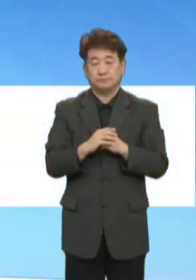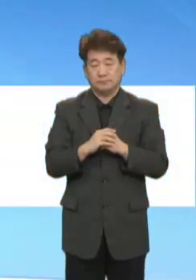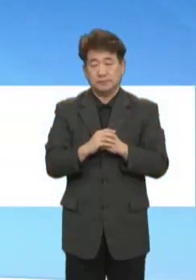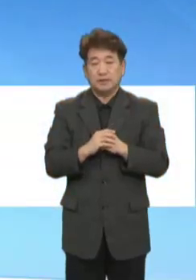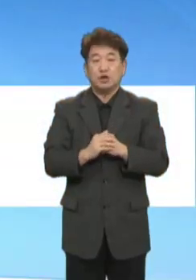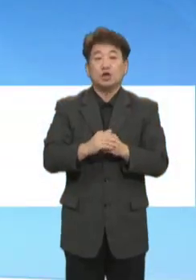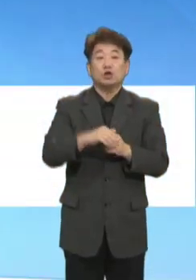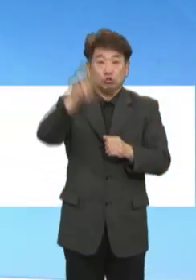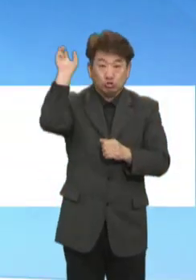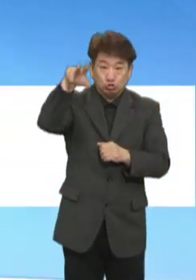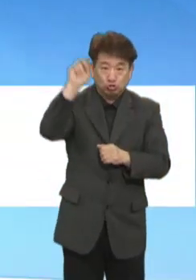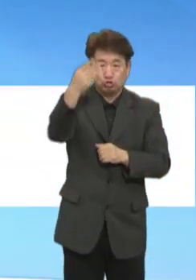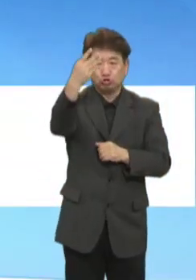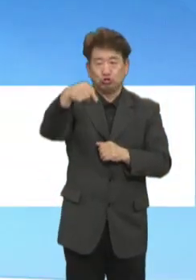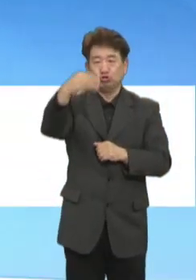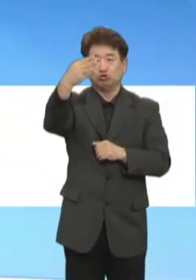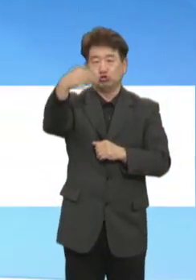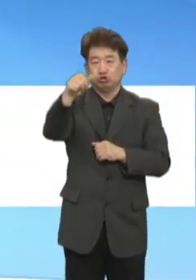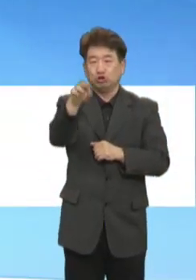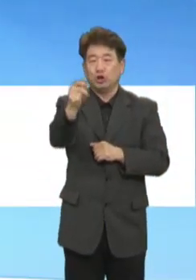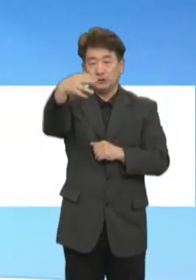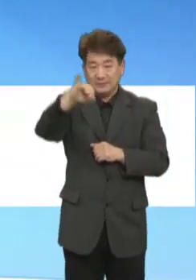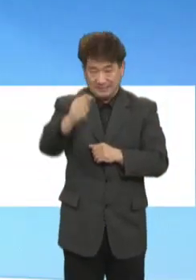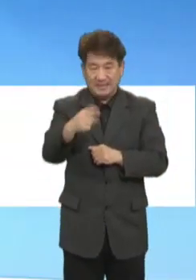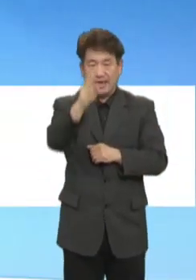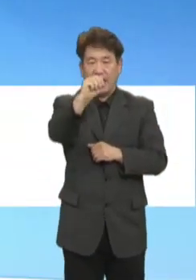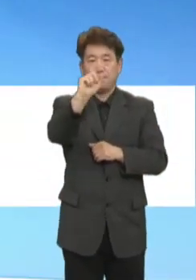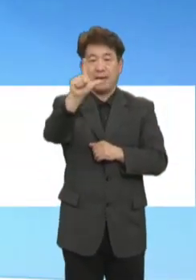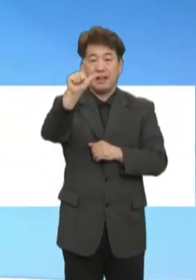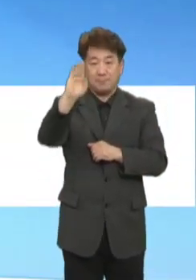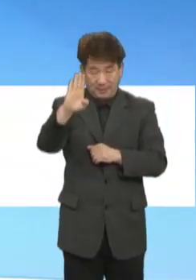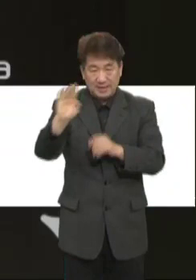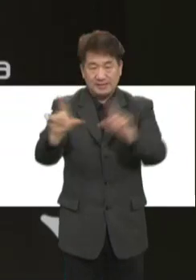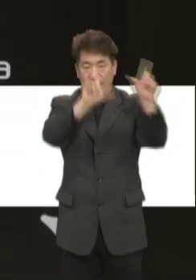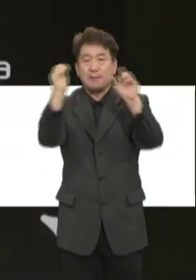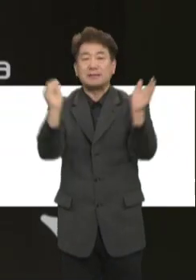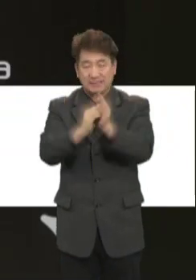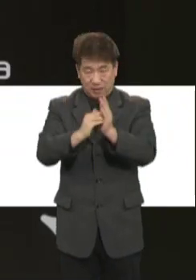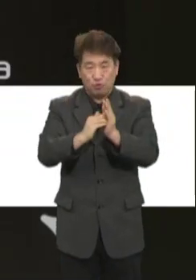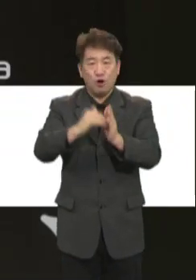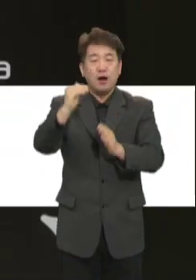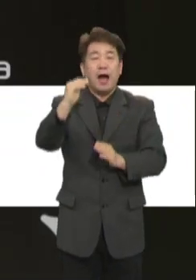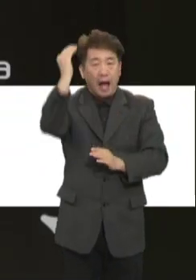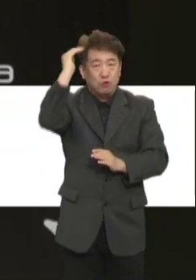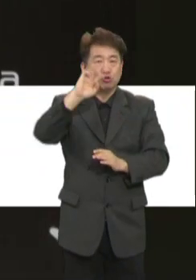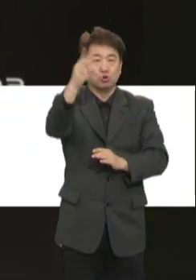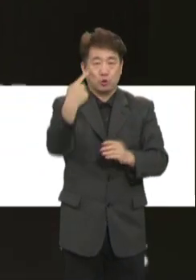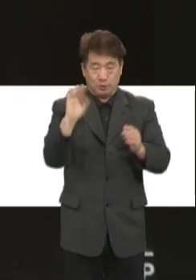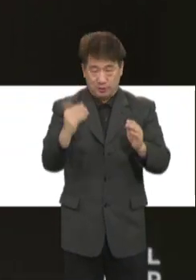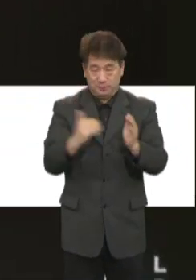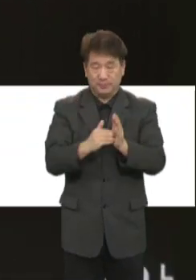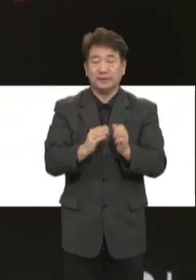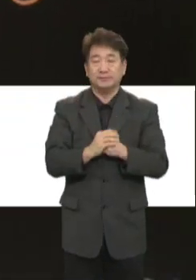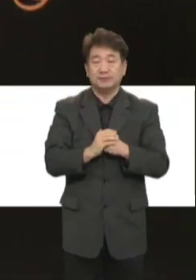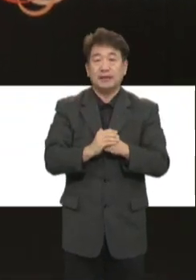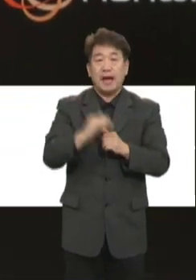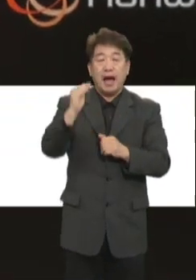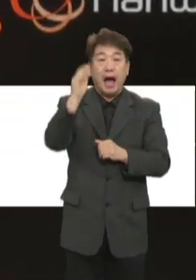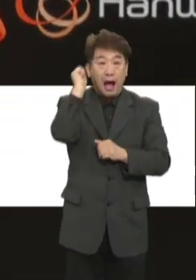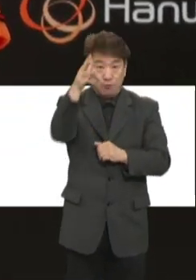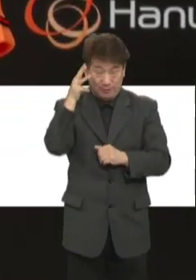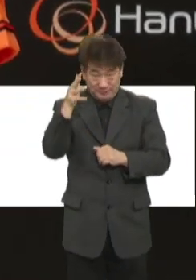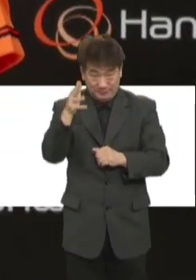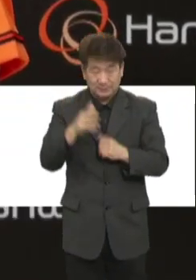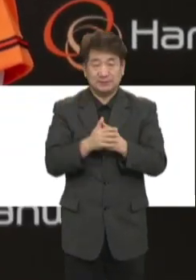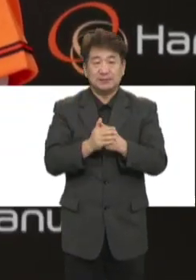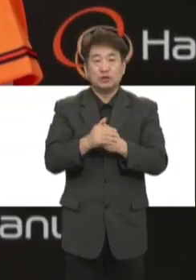괴물 투수 류현진이 11년간에 메이저 리그 생활을 마치고 친정팀인 하노 이글스로 공식 복귀했습니다 한화이글스는